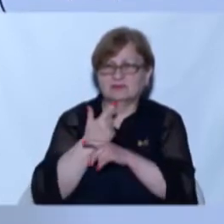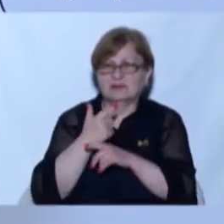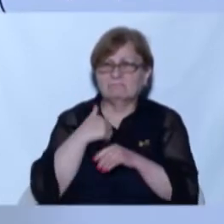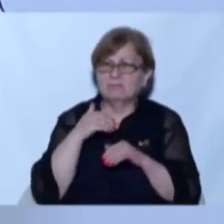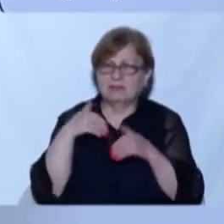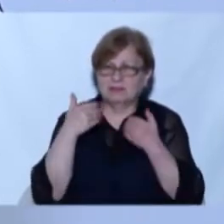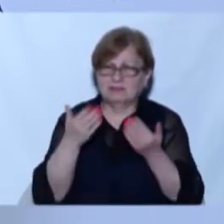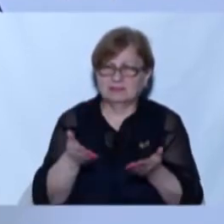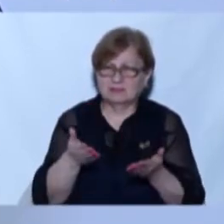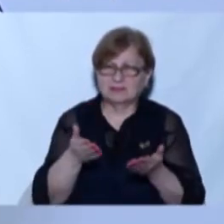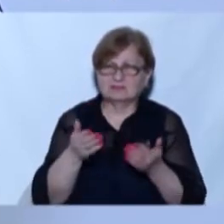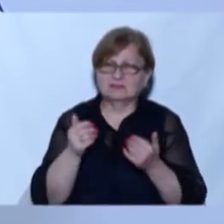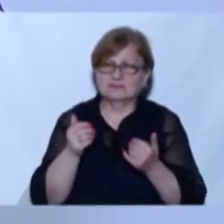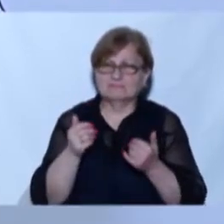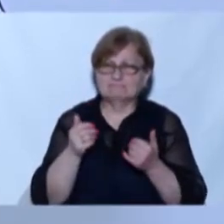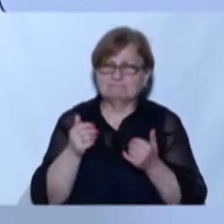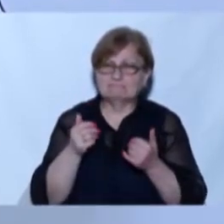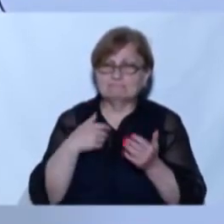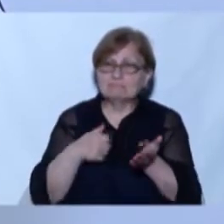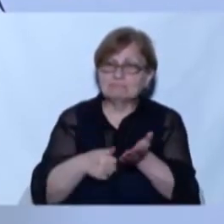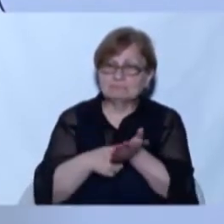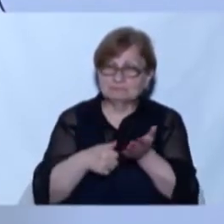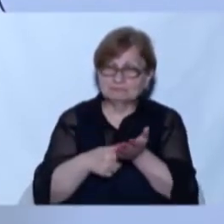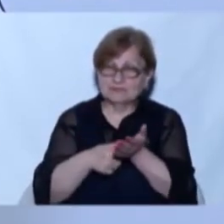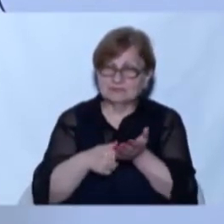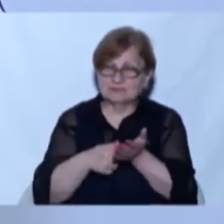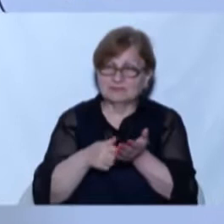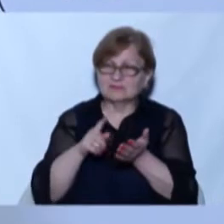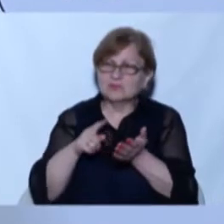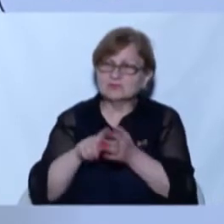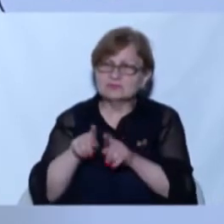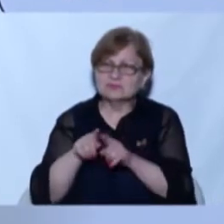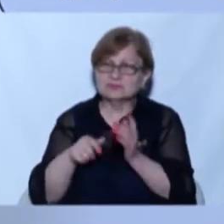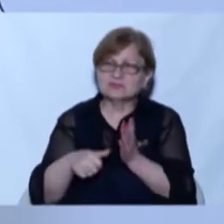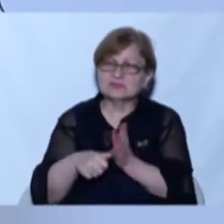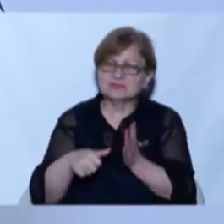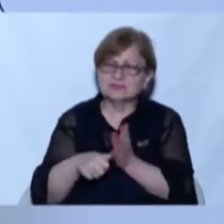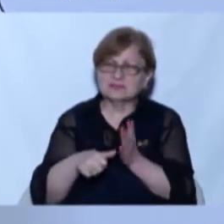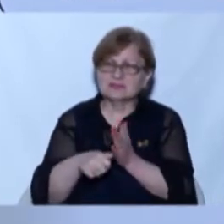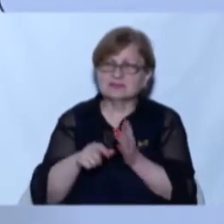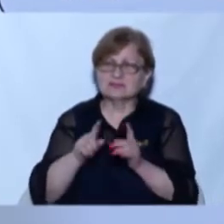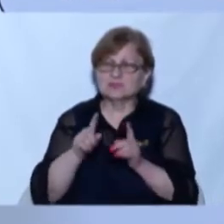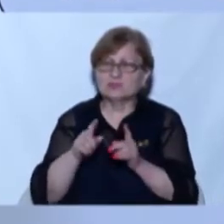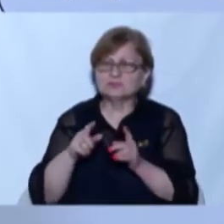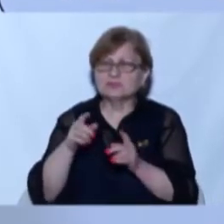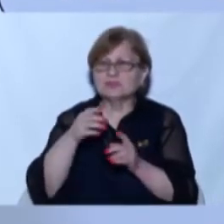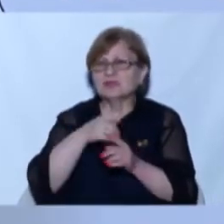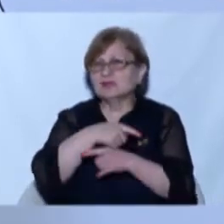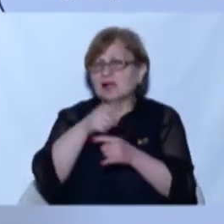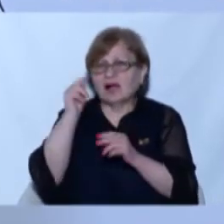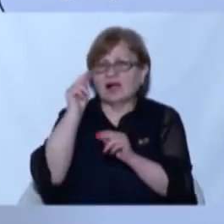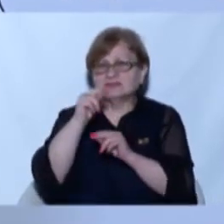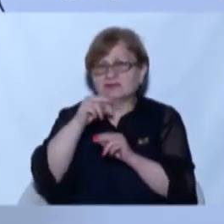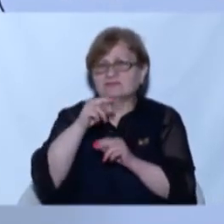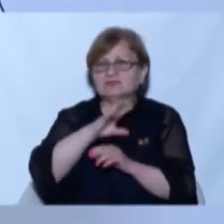მოგიწოდებთ, კიდევ ერთხელ შემოგაშველებთ ხელს, რომ იყვარდეთ ერთმანეთი, რომ